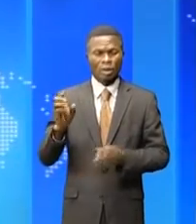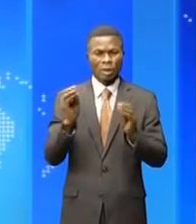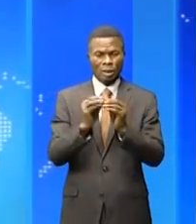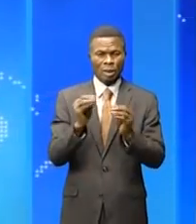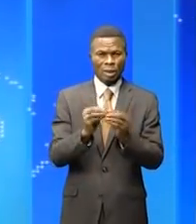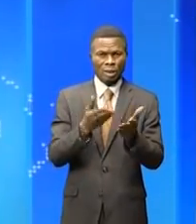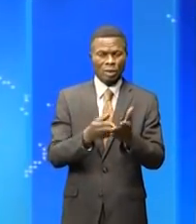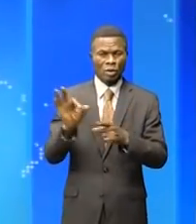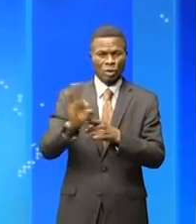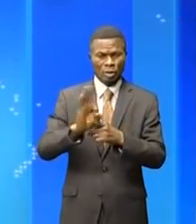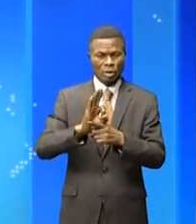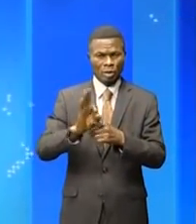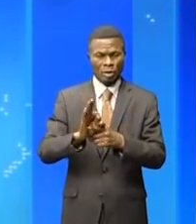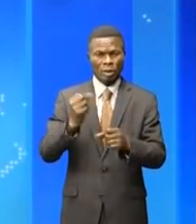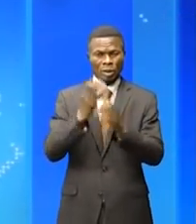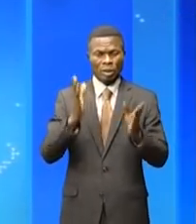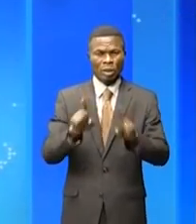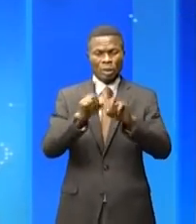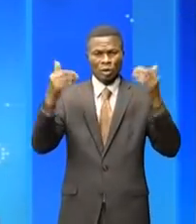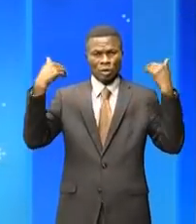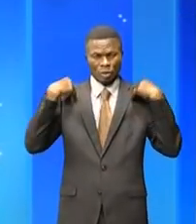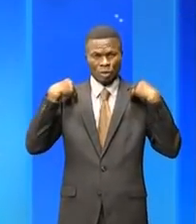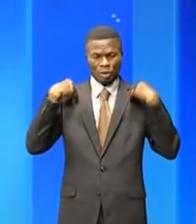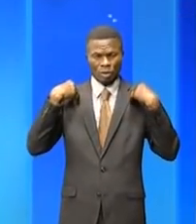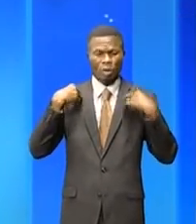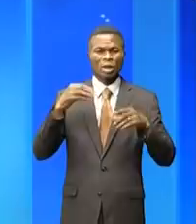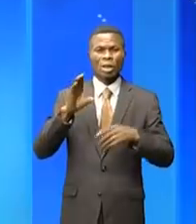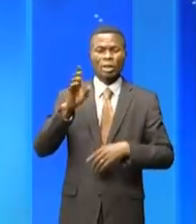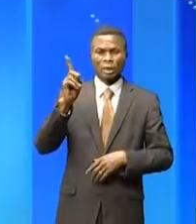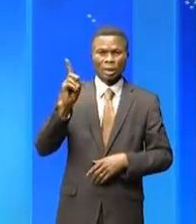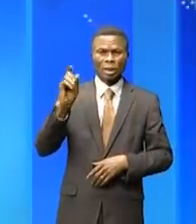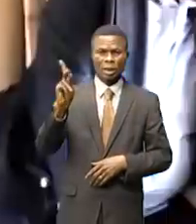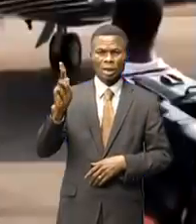de formation des agents et cadres de la moa